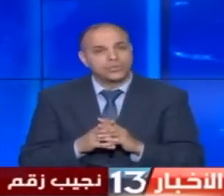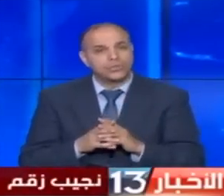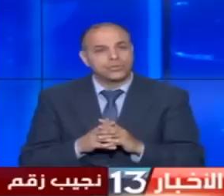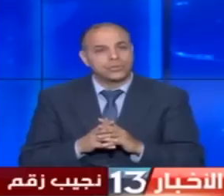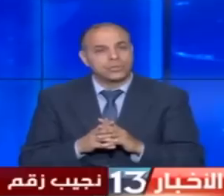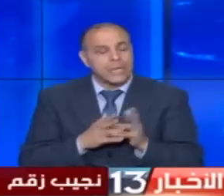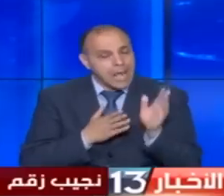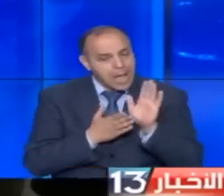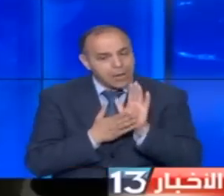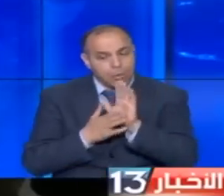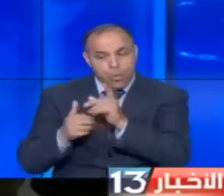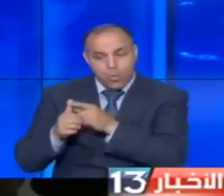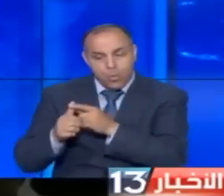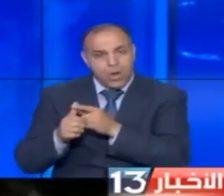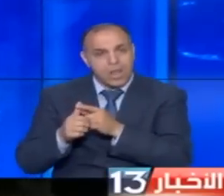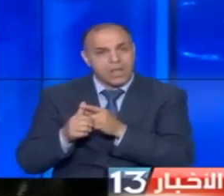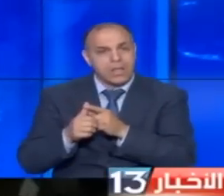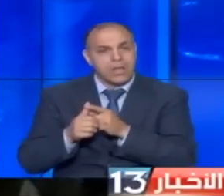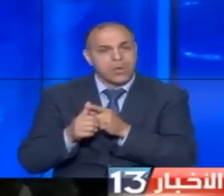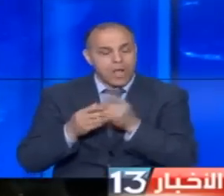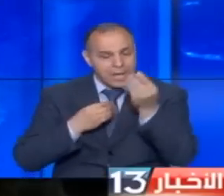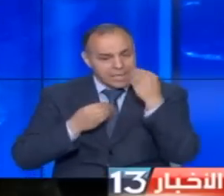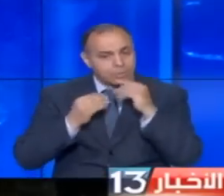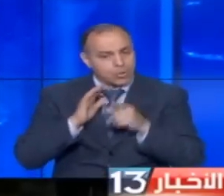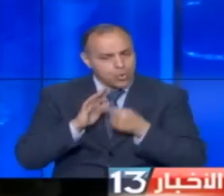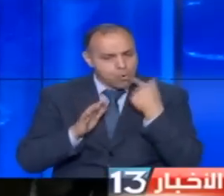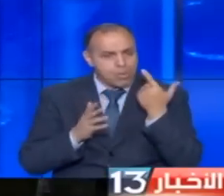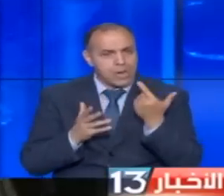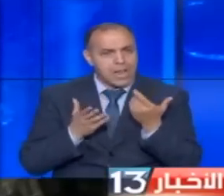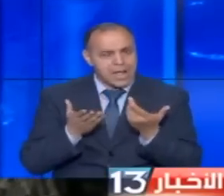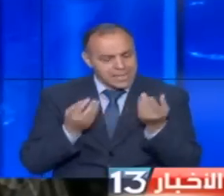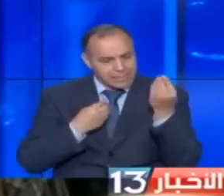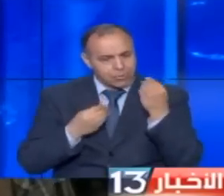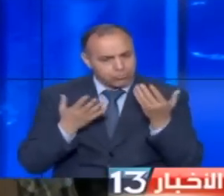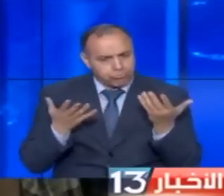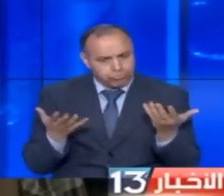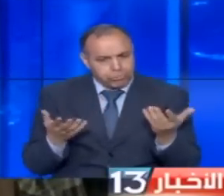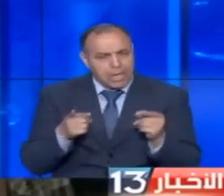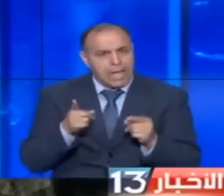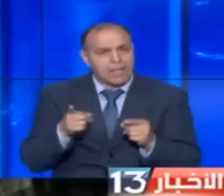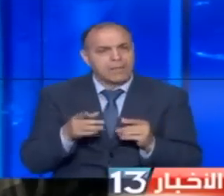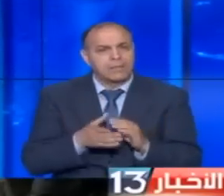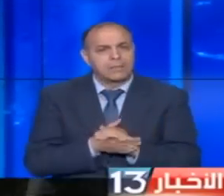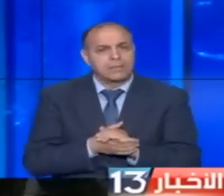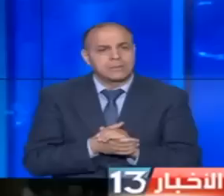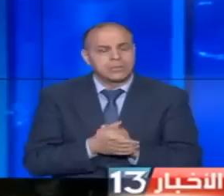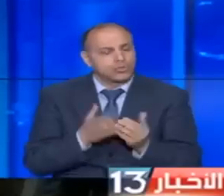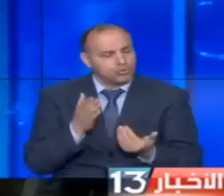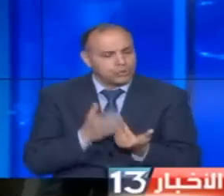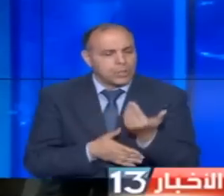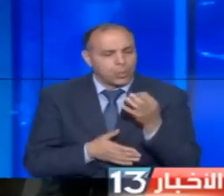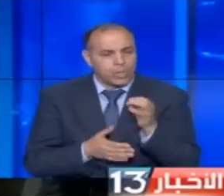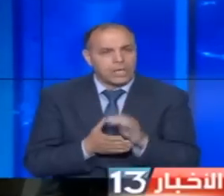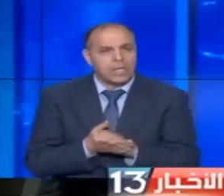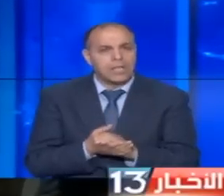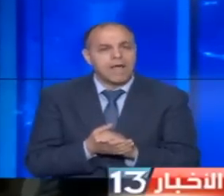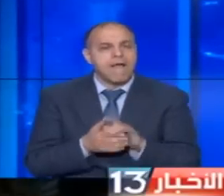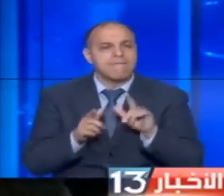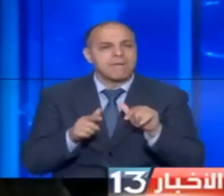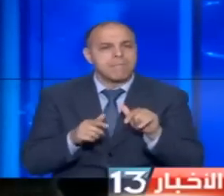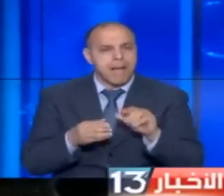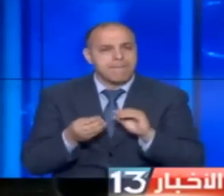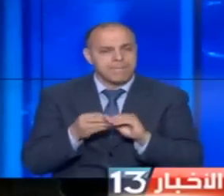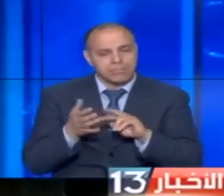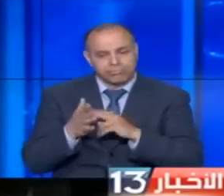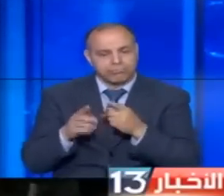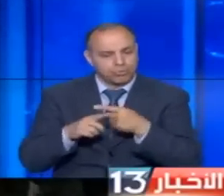العروض الاولى في تجارب اولى بالذات الحال هذه التجارب مش تكون تجارب معناتها حديثه فيها معها اشكال فنيه